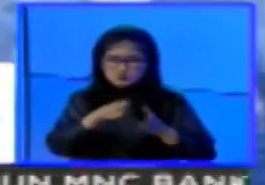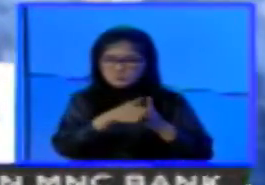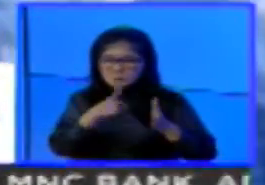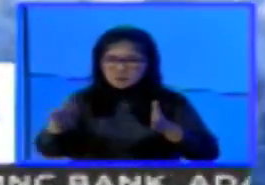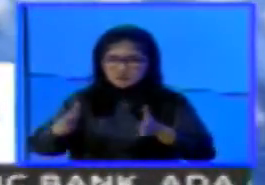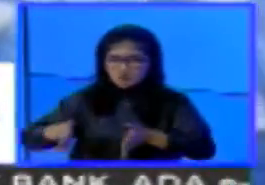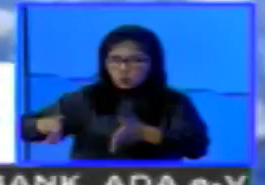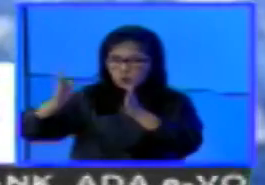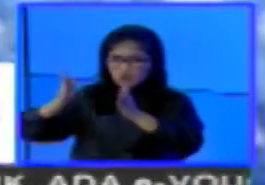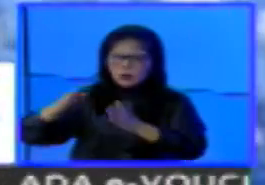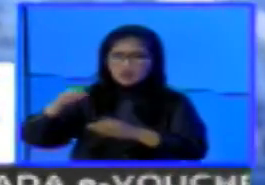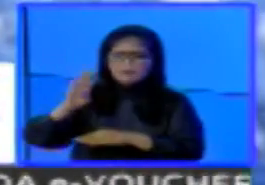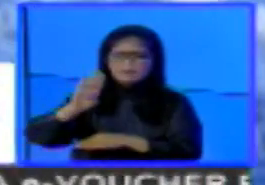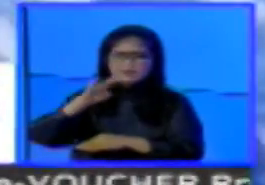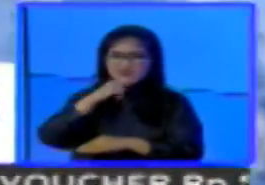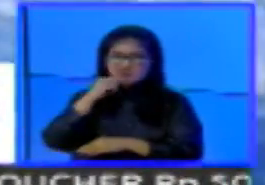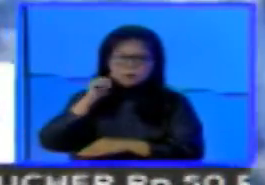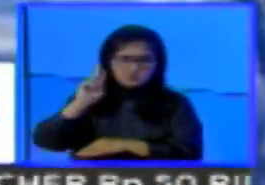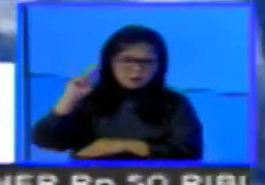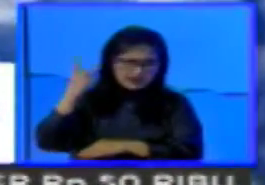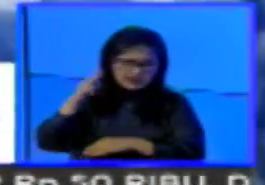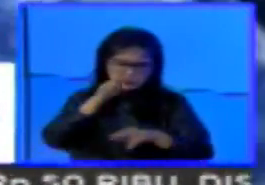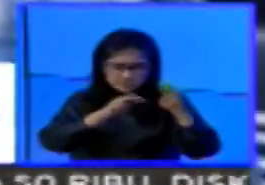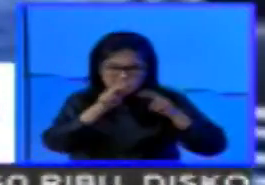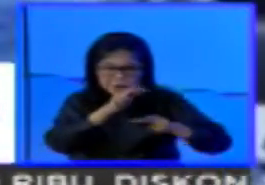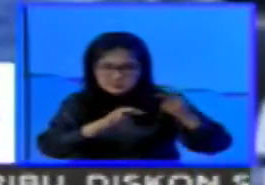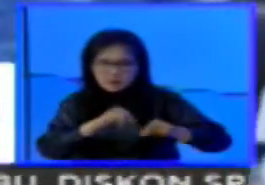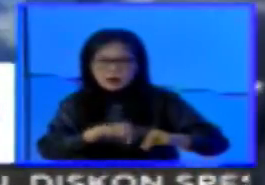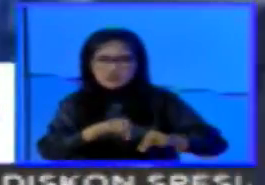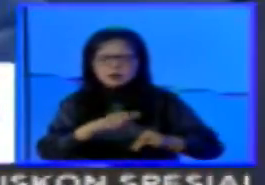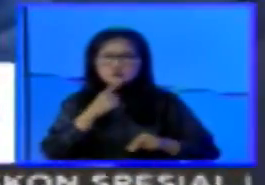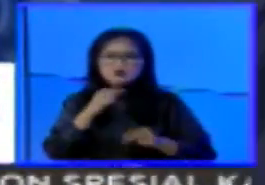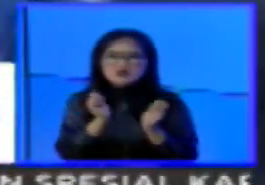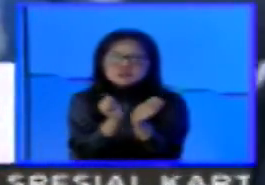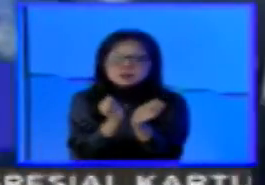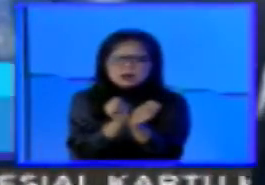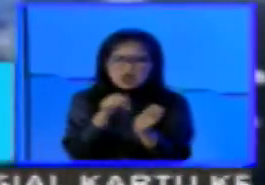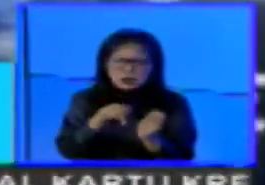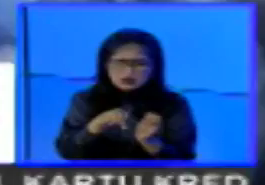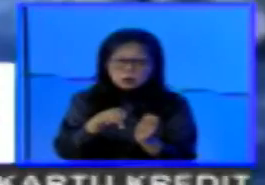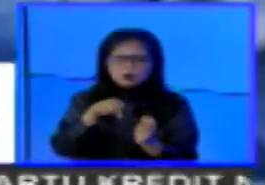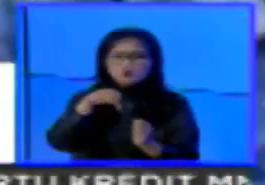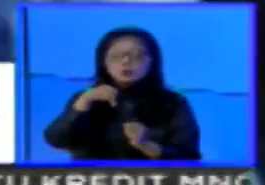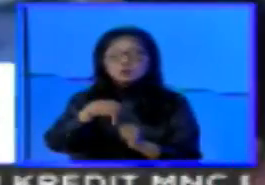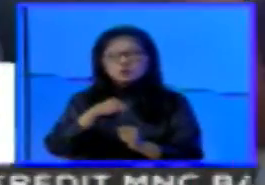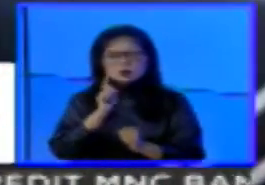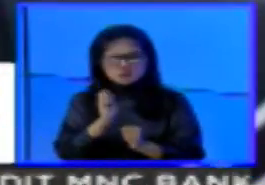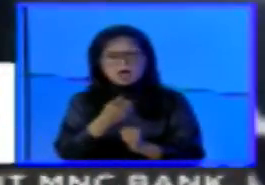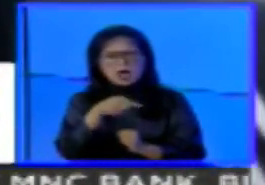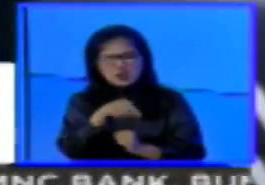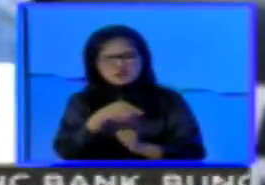Minggu kemarin. Hasil pemeriksaan, kedua tersangka sengaja membeli undangan pelantikan presiden dan wakil presiden.